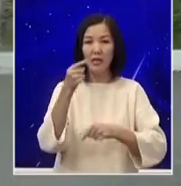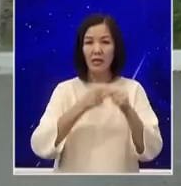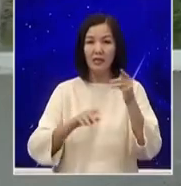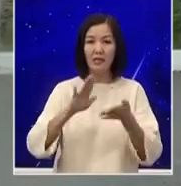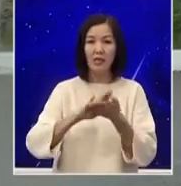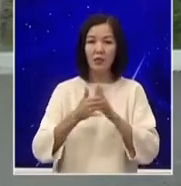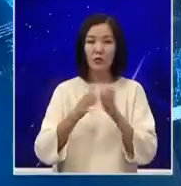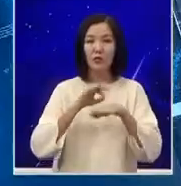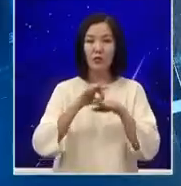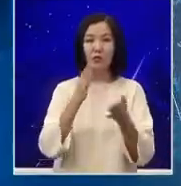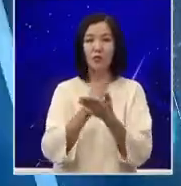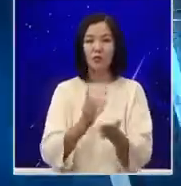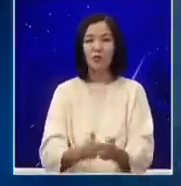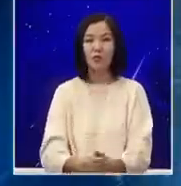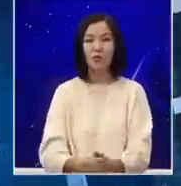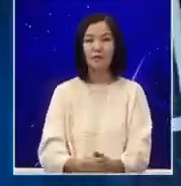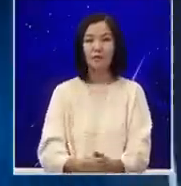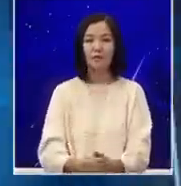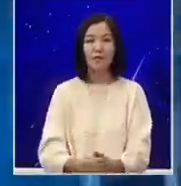жасап жатырмыз.